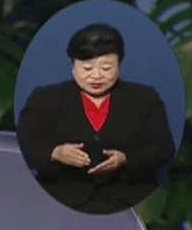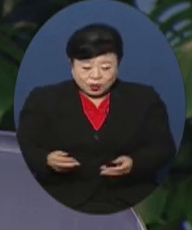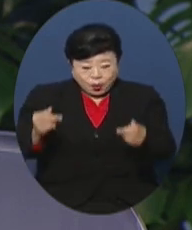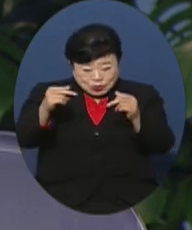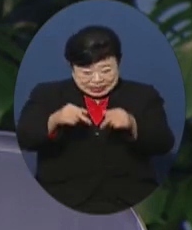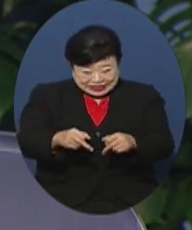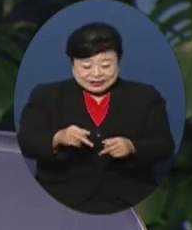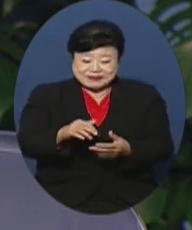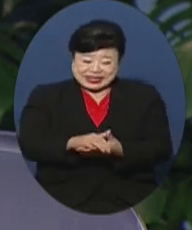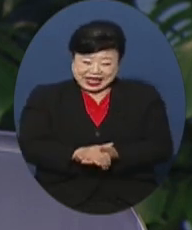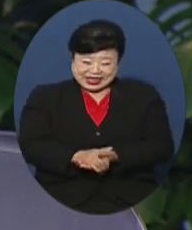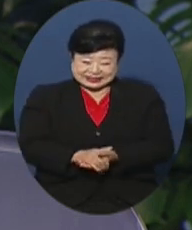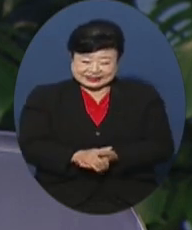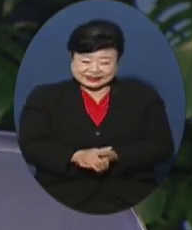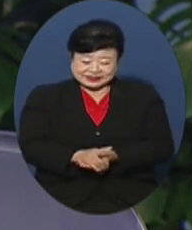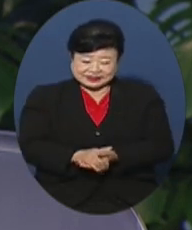사실입니다.